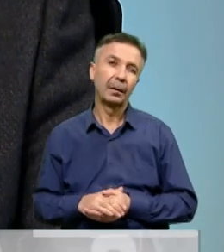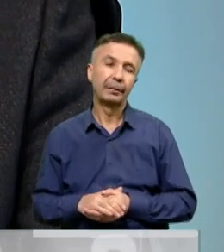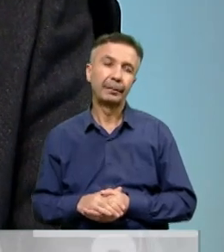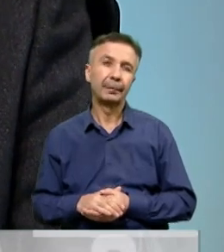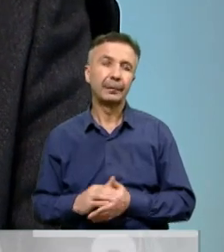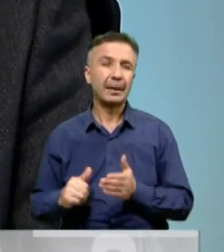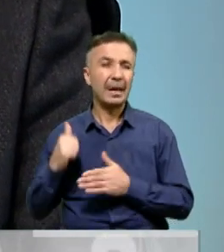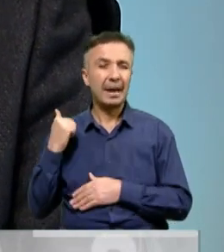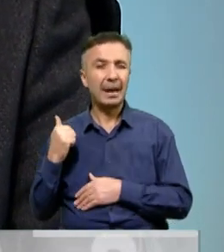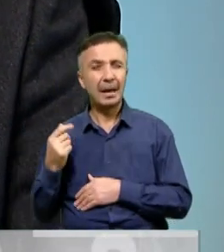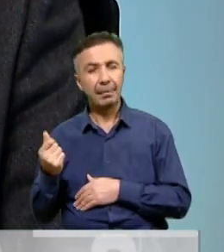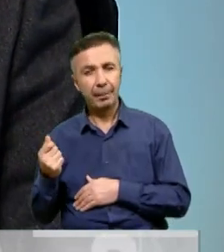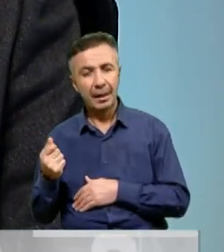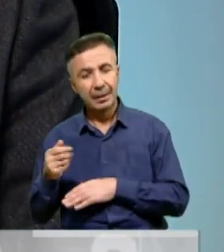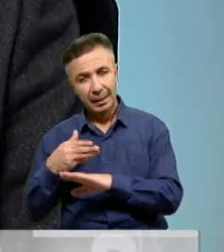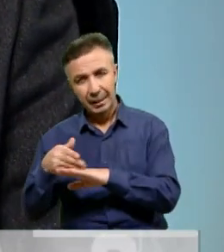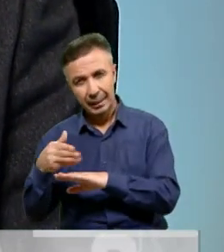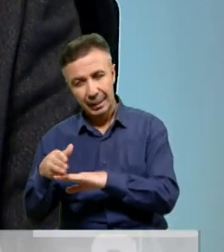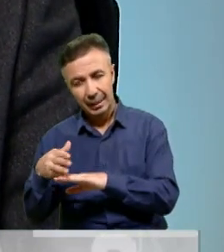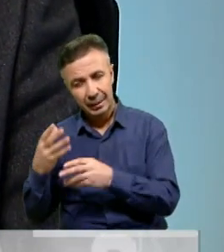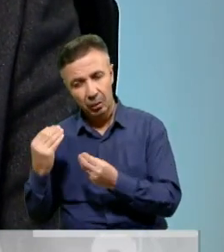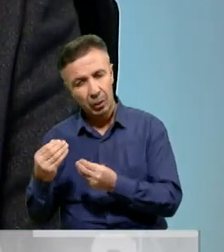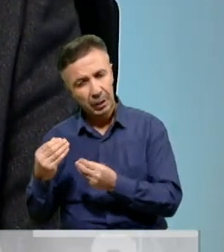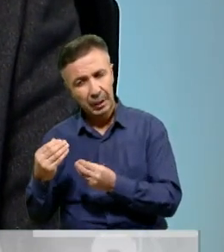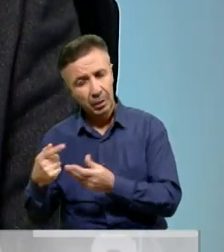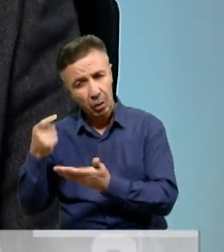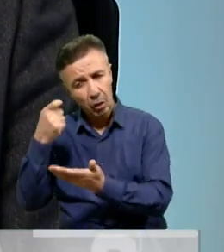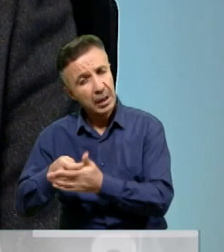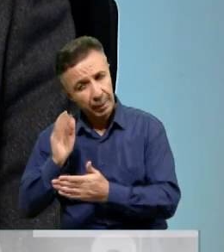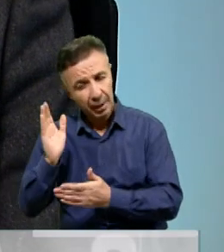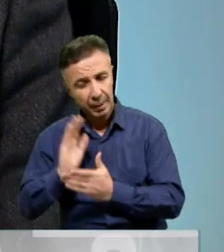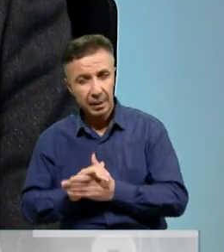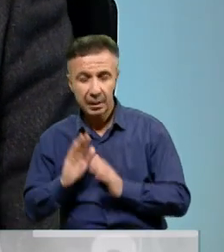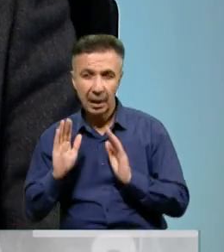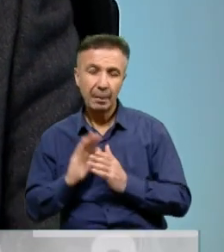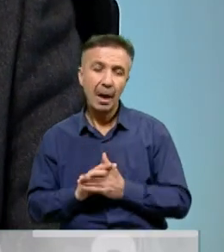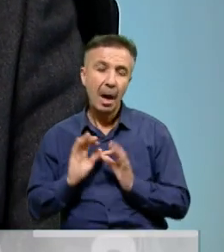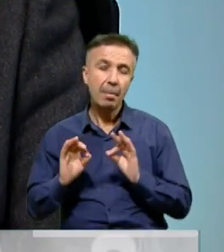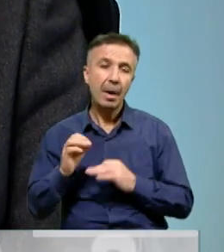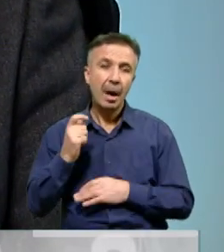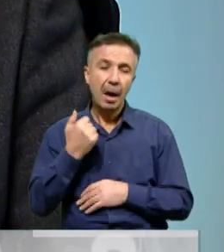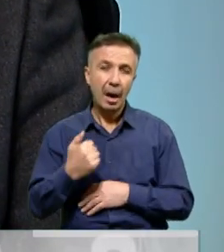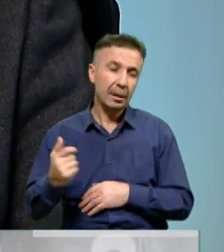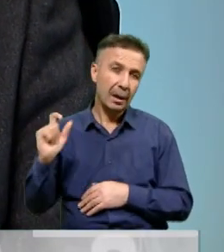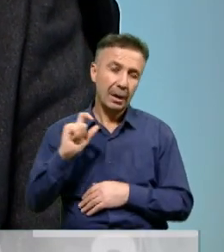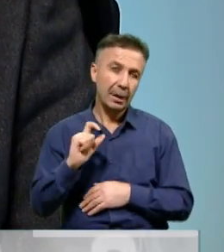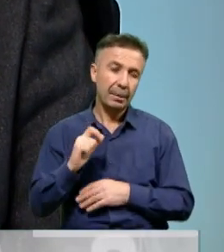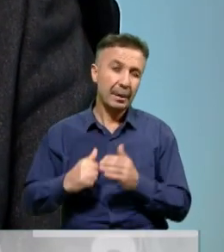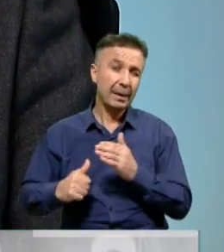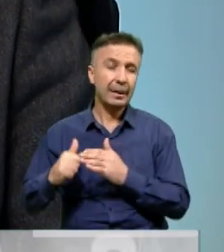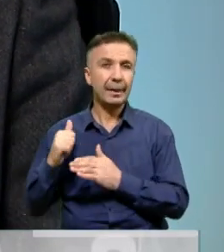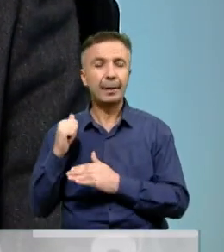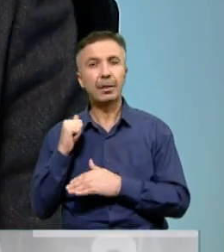geriye kalan ödemeleri de taksitli bir şekilde devam edersiniz. Ama her 6 ayda bir geriye yönelik